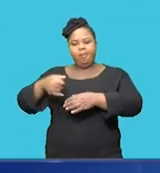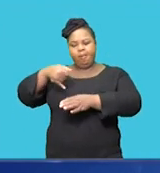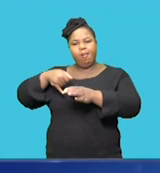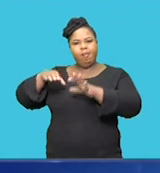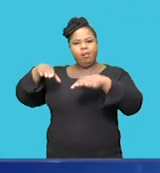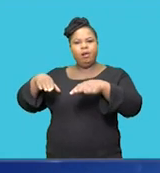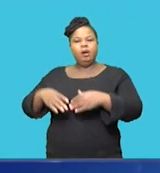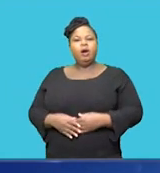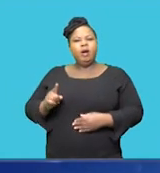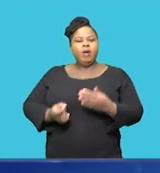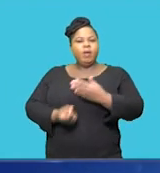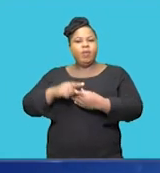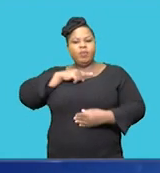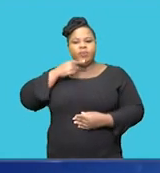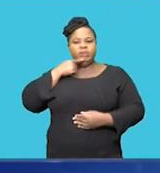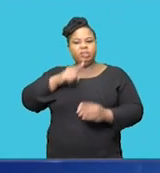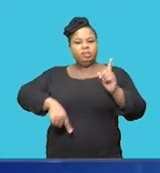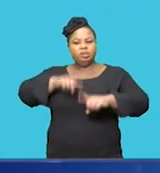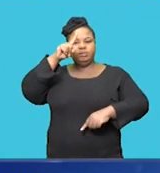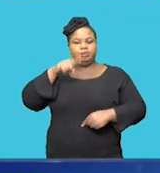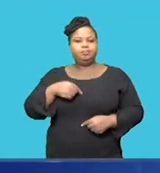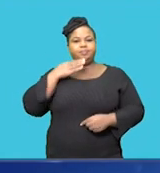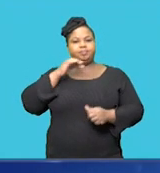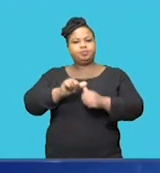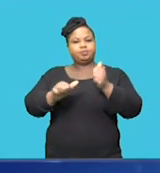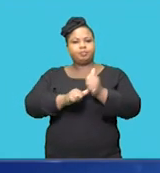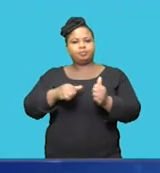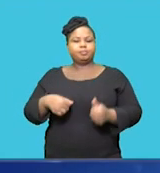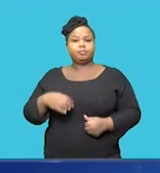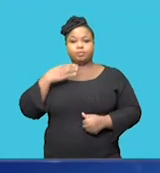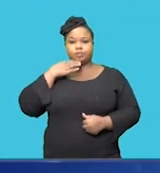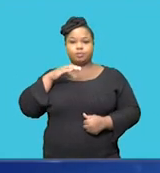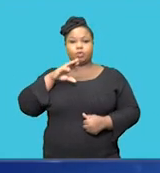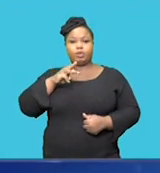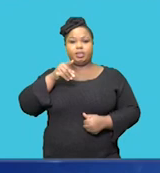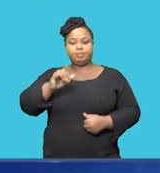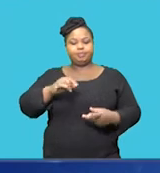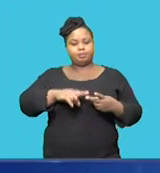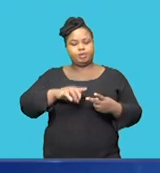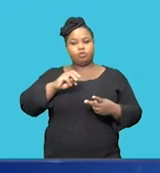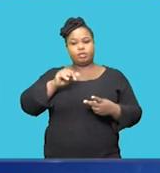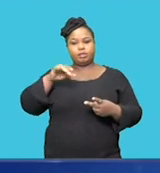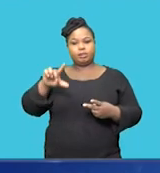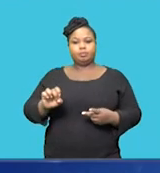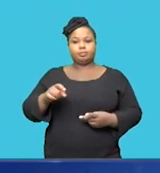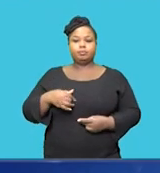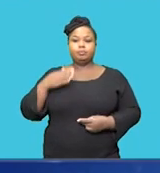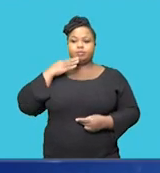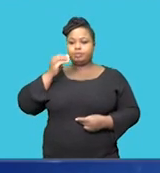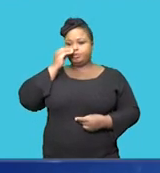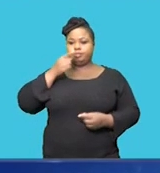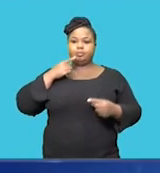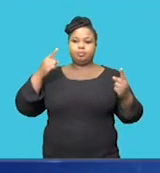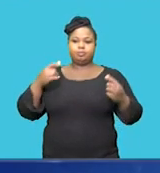eqenjini. Lokhu kulandela-ke ukukhonjwa indlela kwephini likamengameli Willie Madisha kanye nomzwandile Nhleko. Ekhuluma